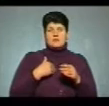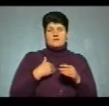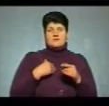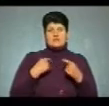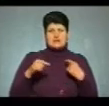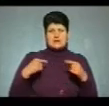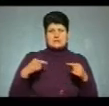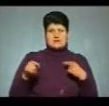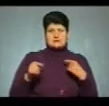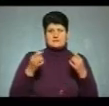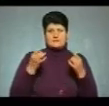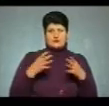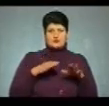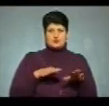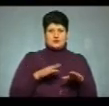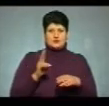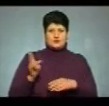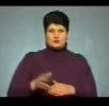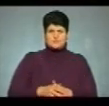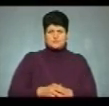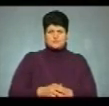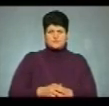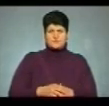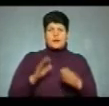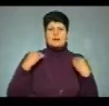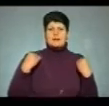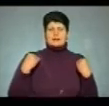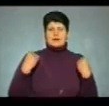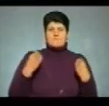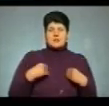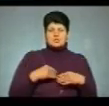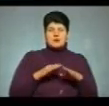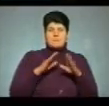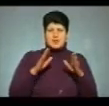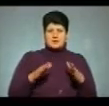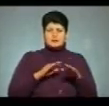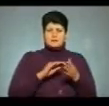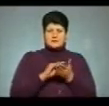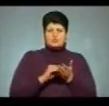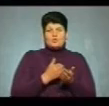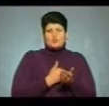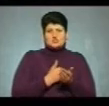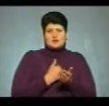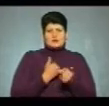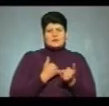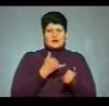відрізняється від просто що шити комусь. На плащах-палатках учні пишуть побажання для українських